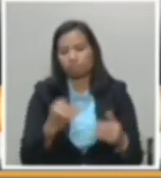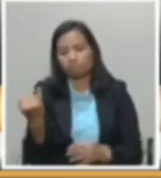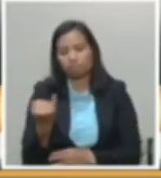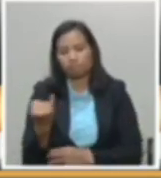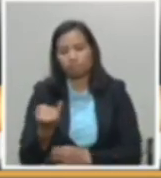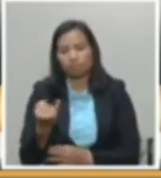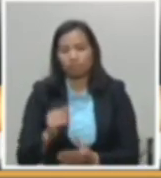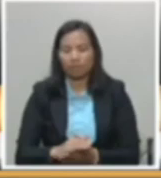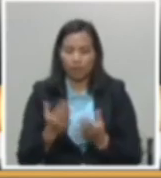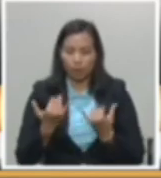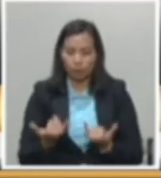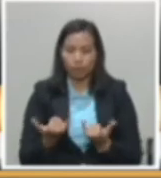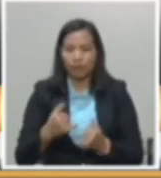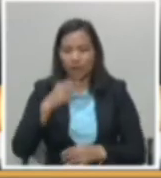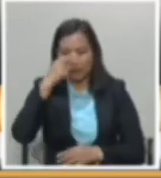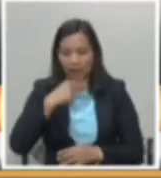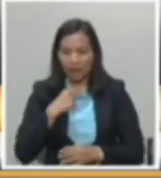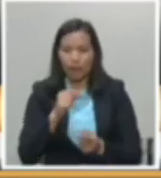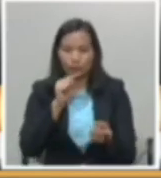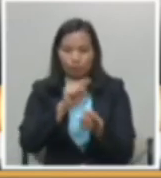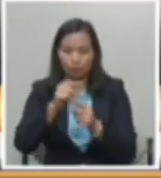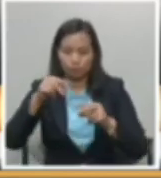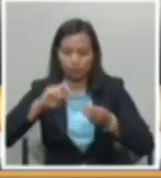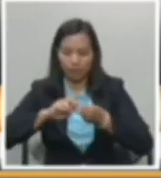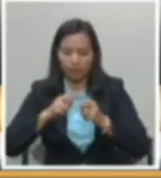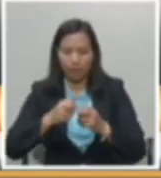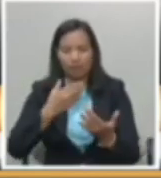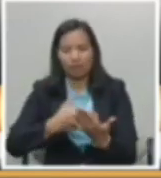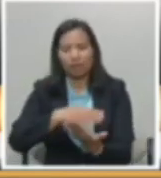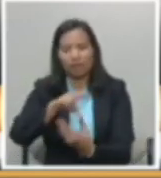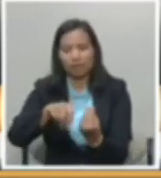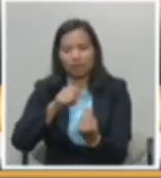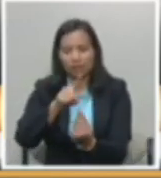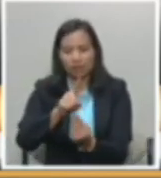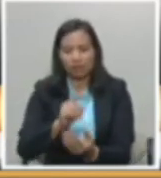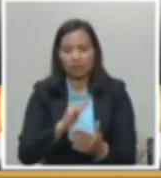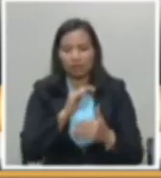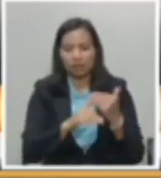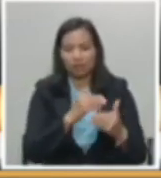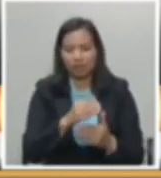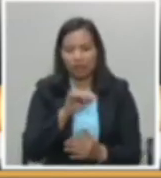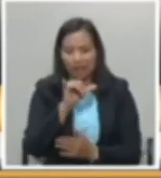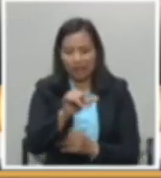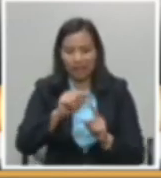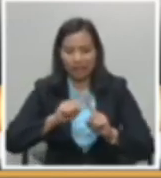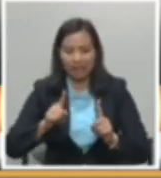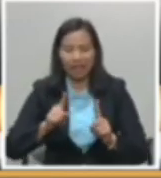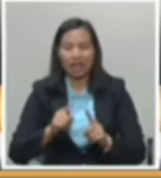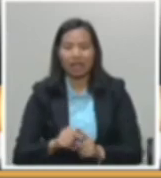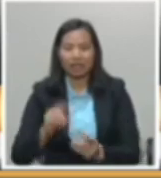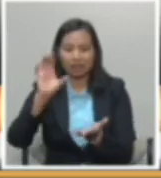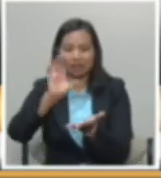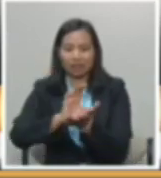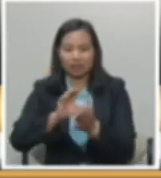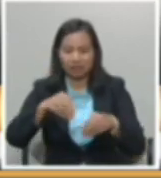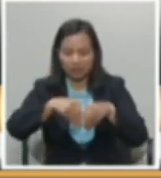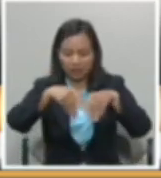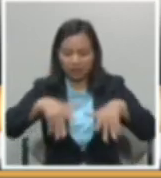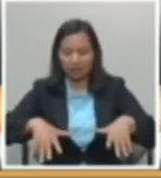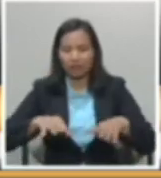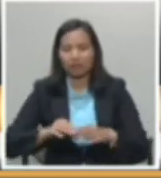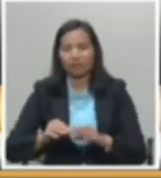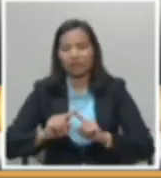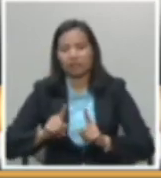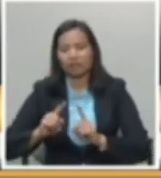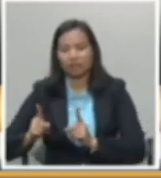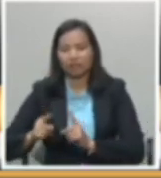เมื่อวันนี้ประเทศไทยกำลังเผชิญกับภาวะเศรษฐกิจชะลอตัวแต่โครงสร้างการจัดทำงบประมาณก็ยังแทบไม่แตกต่